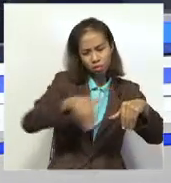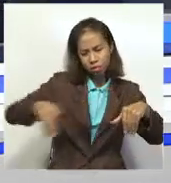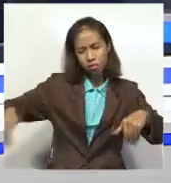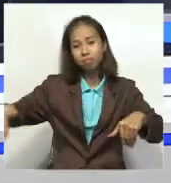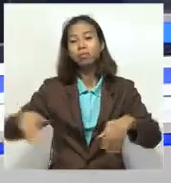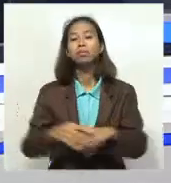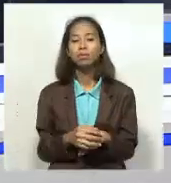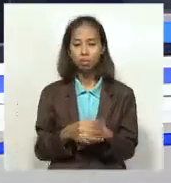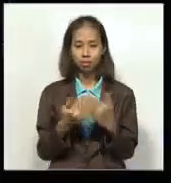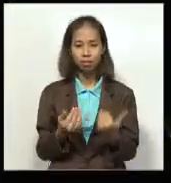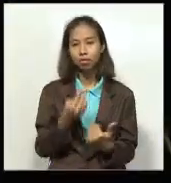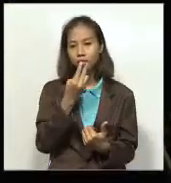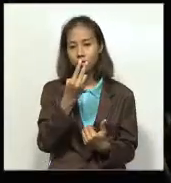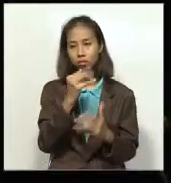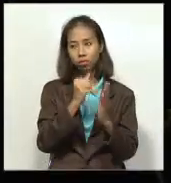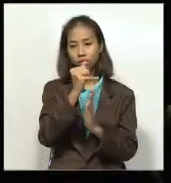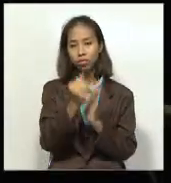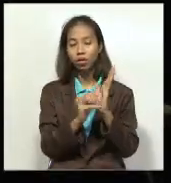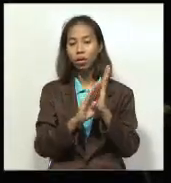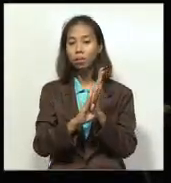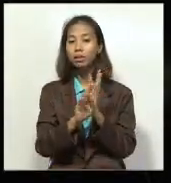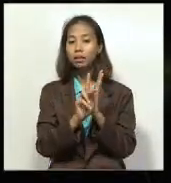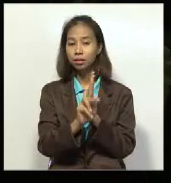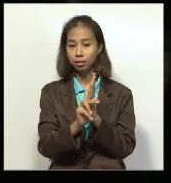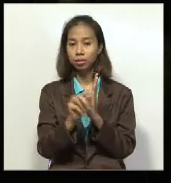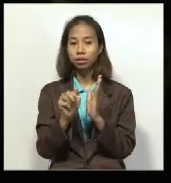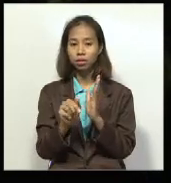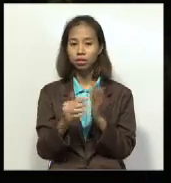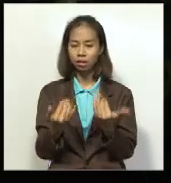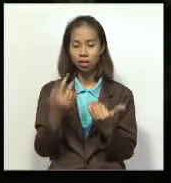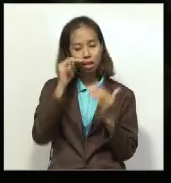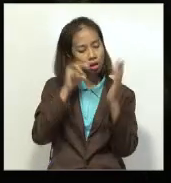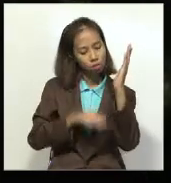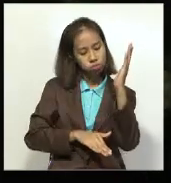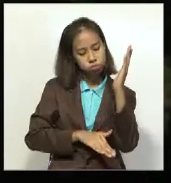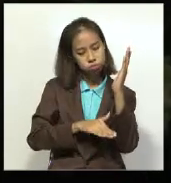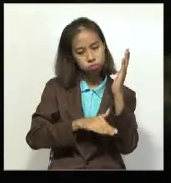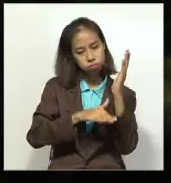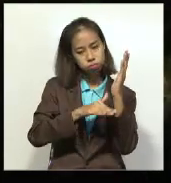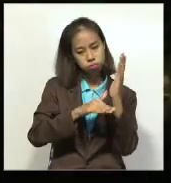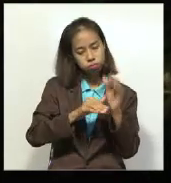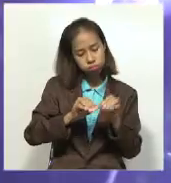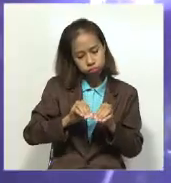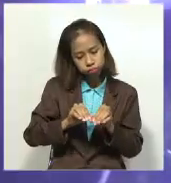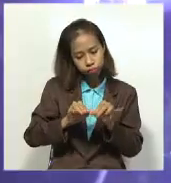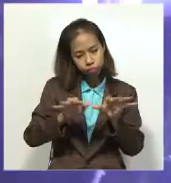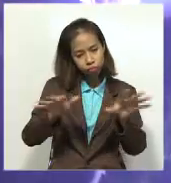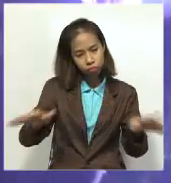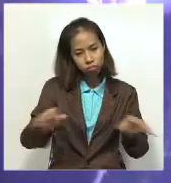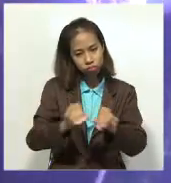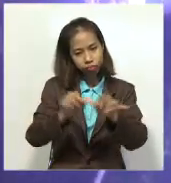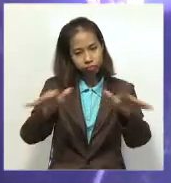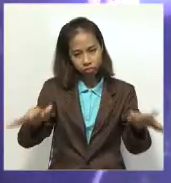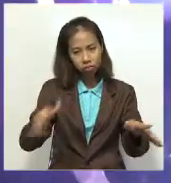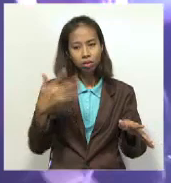ไปดูสถานการณ์น้ำในแม่น้ำโขงในพื้นที่จังหวัดบึงกาฬนะคะที่ยังเพิ่มสูงขึ้นแล้วก็เริ่มล้นตลิ่งในบางจุดไปแล้ว